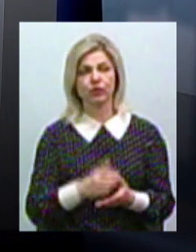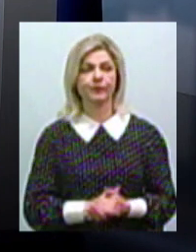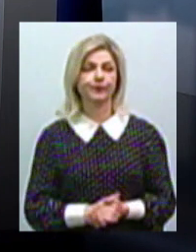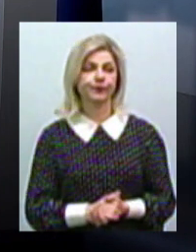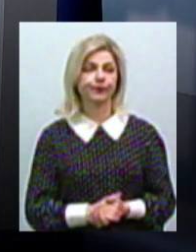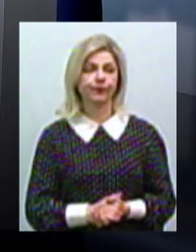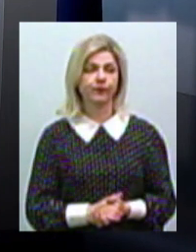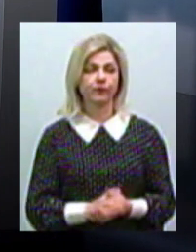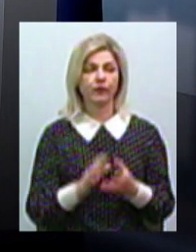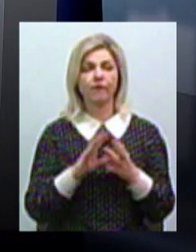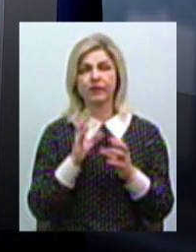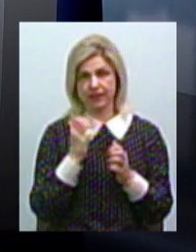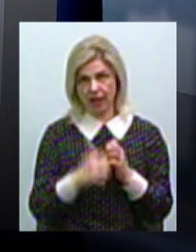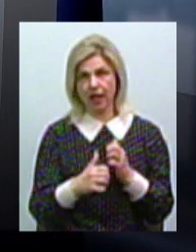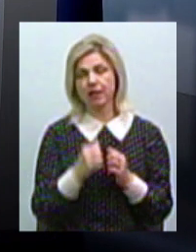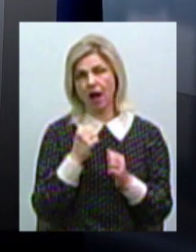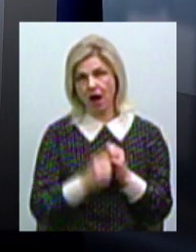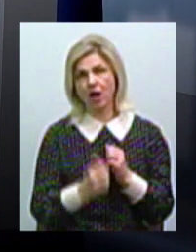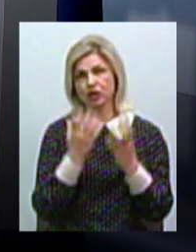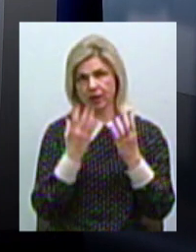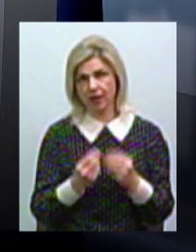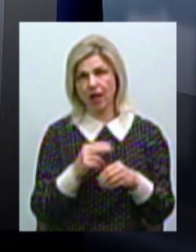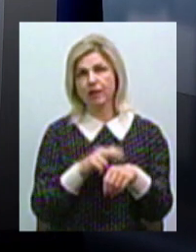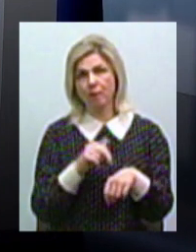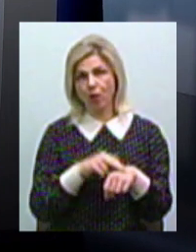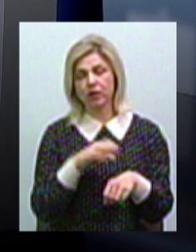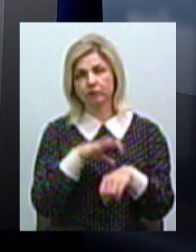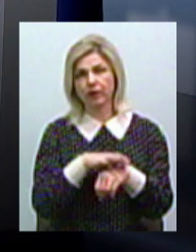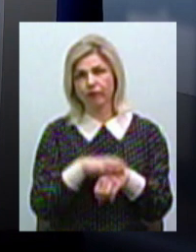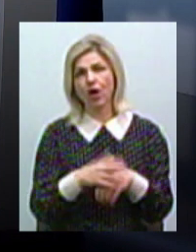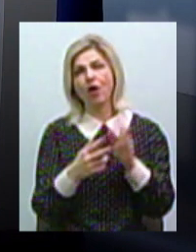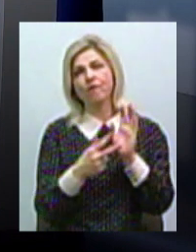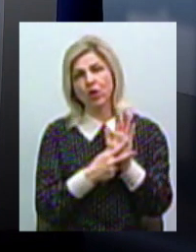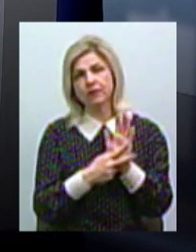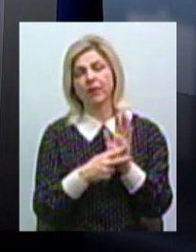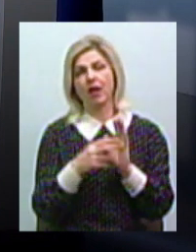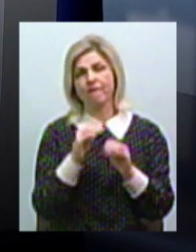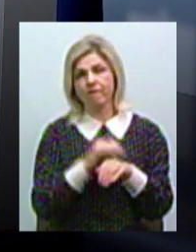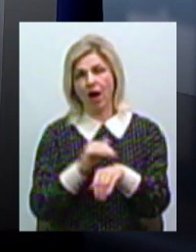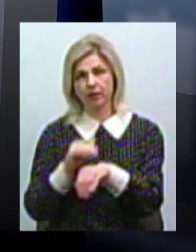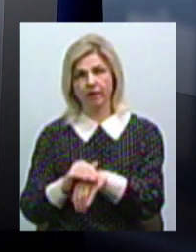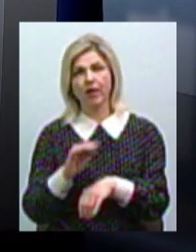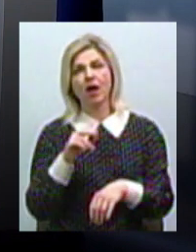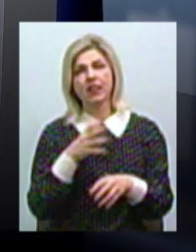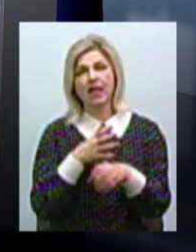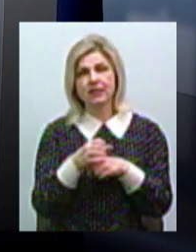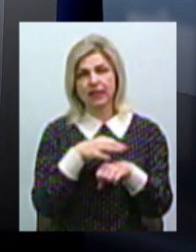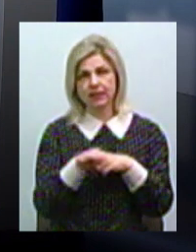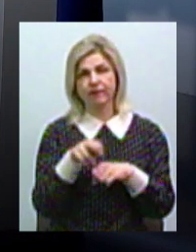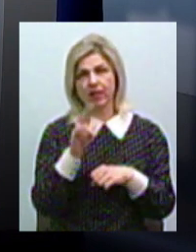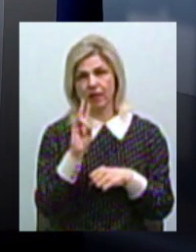середньому поліція щоденно документує близько 8 фактів домашнього насильства по Миколаївській області. З